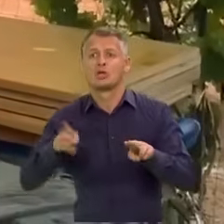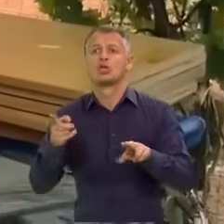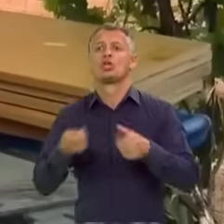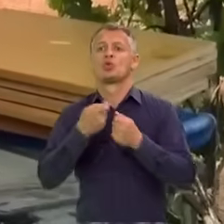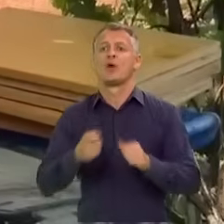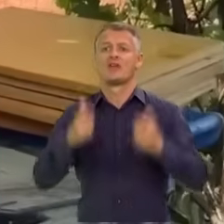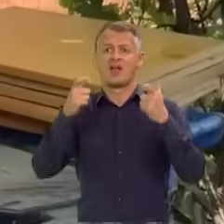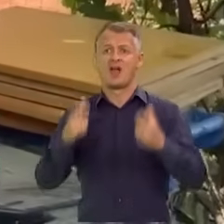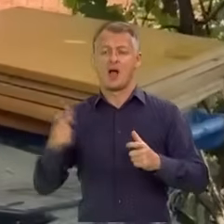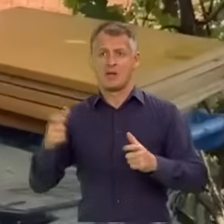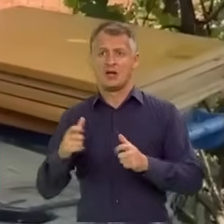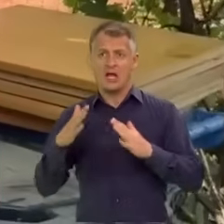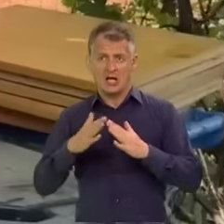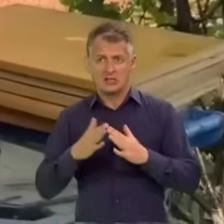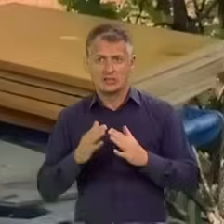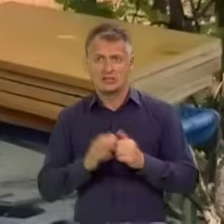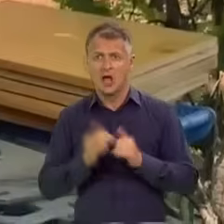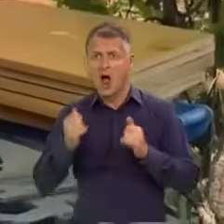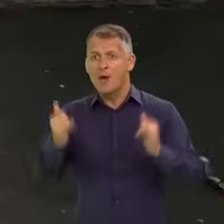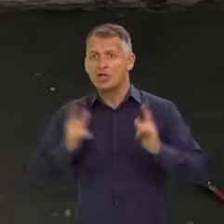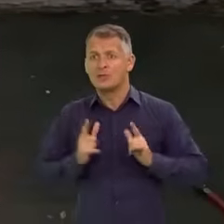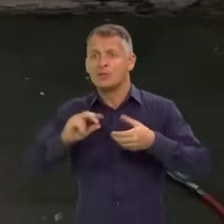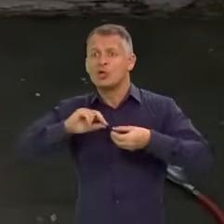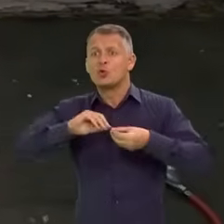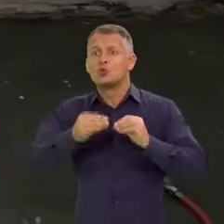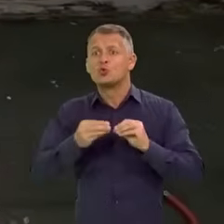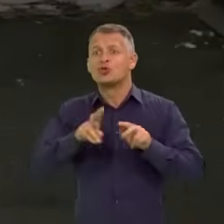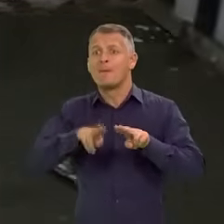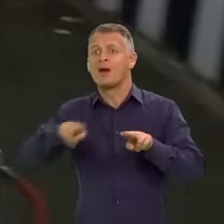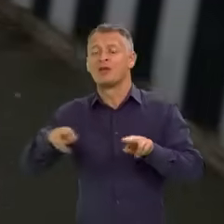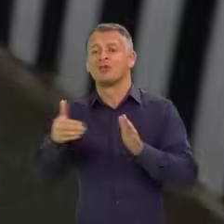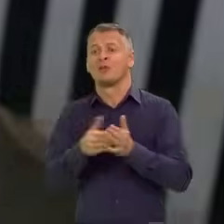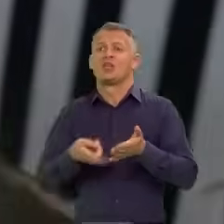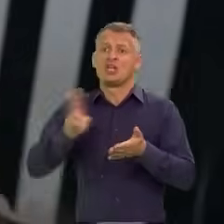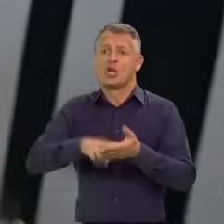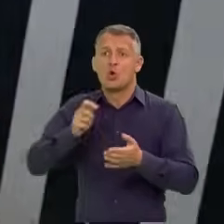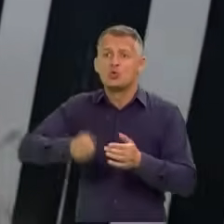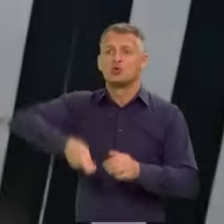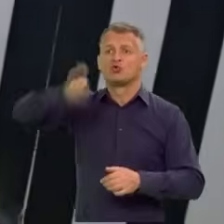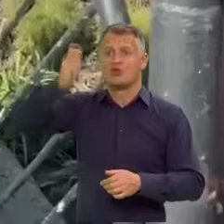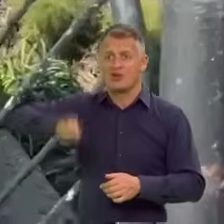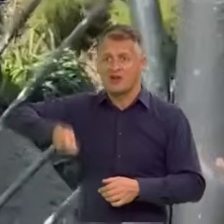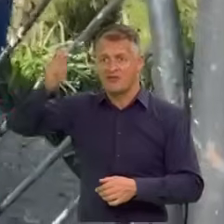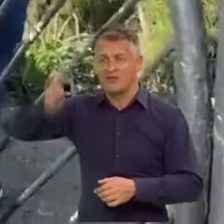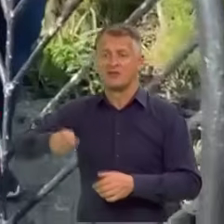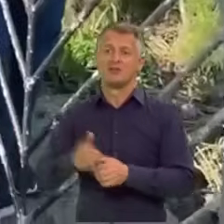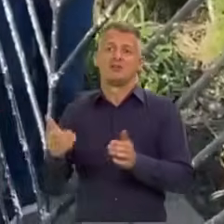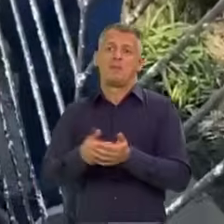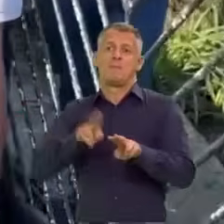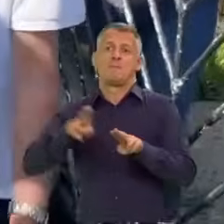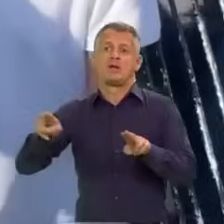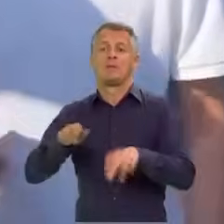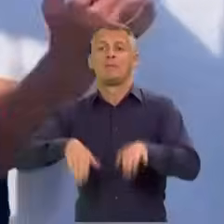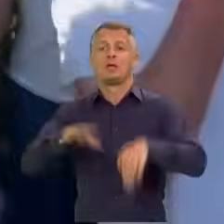camerele și acum așteptăm să se usuce. Trebuie zugrăvit, trebuie parchet. Ministrul Mediului,